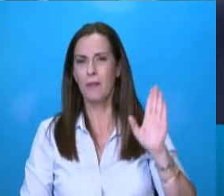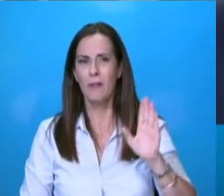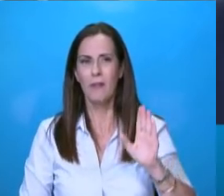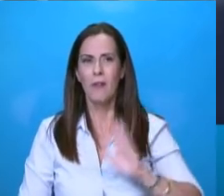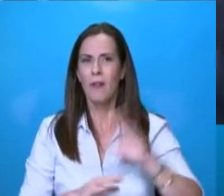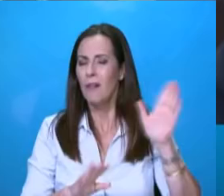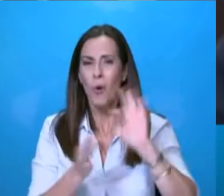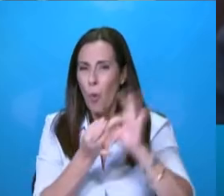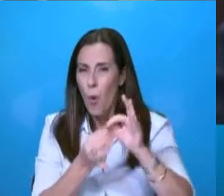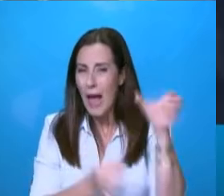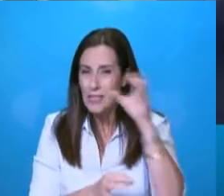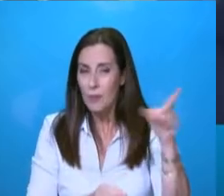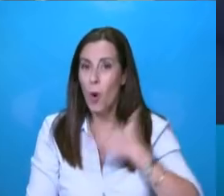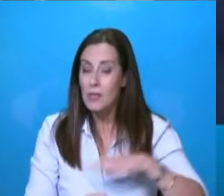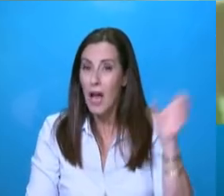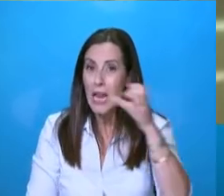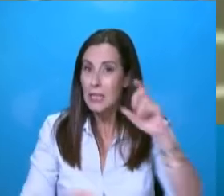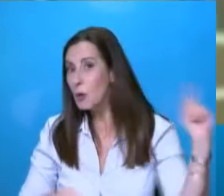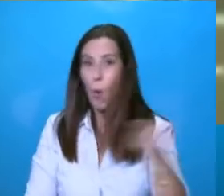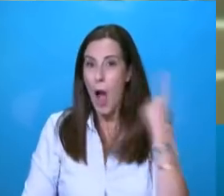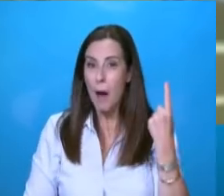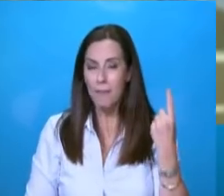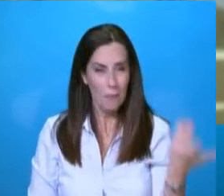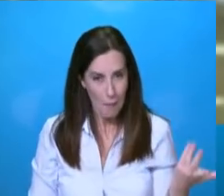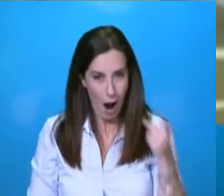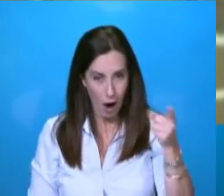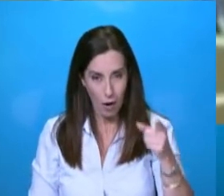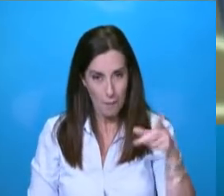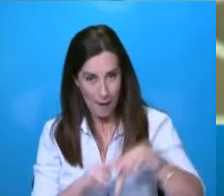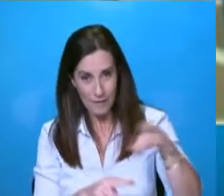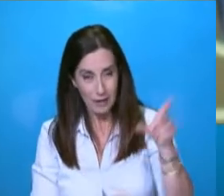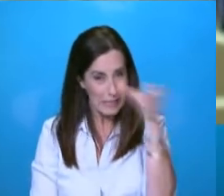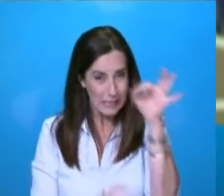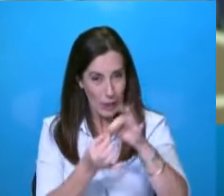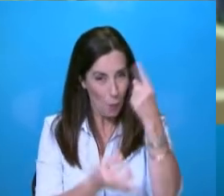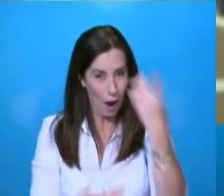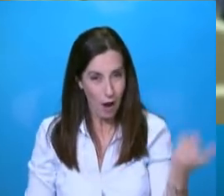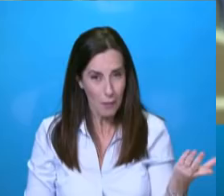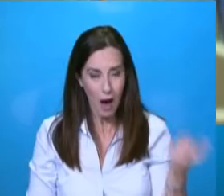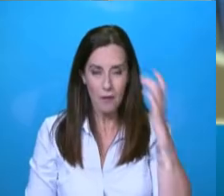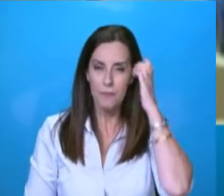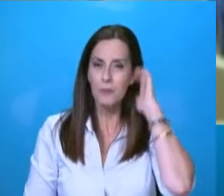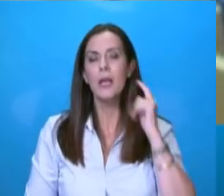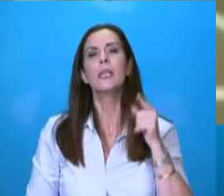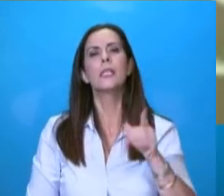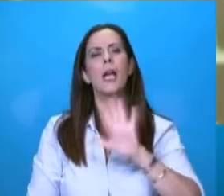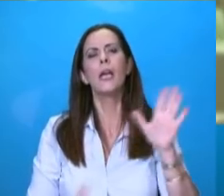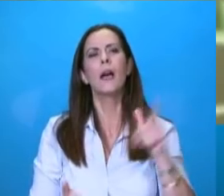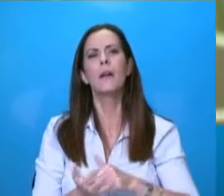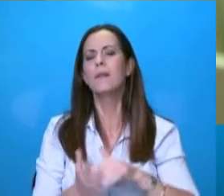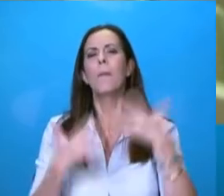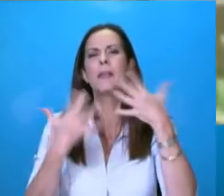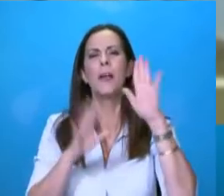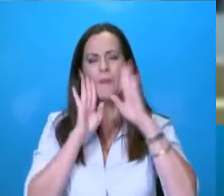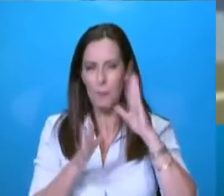לא יותר. הוא רצה לצלם עם שלם. אז מה הוא? מפריע לו צילום אחד? אז זה היה רק בסטורי. מה